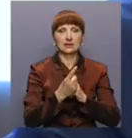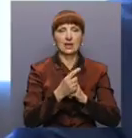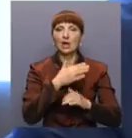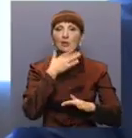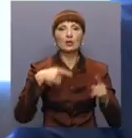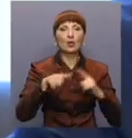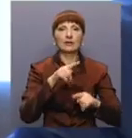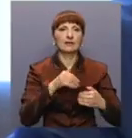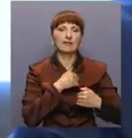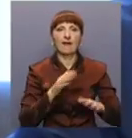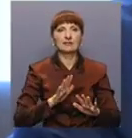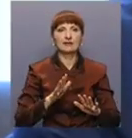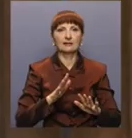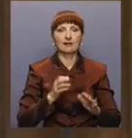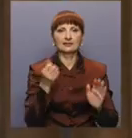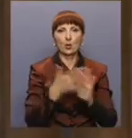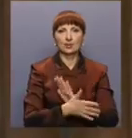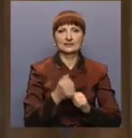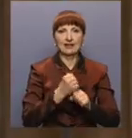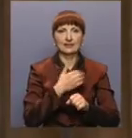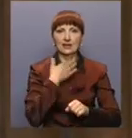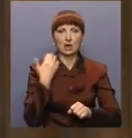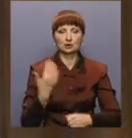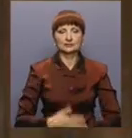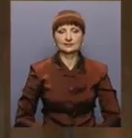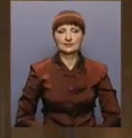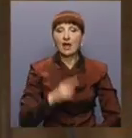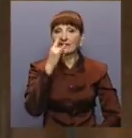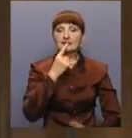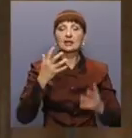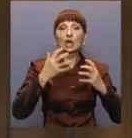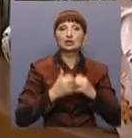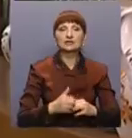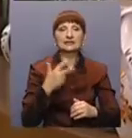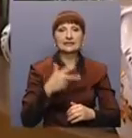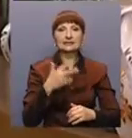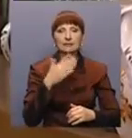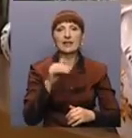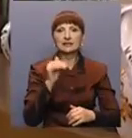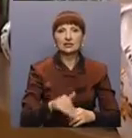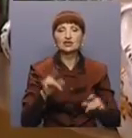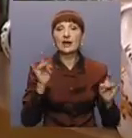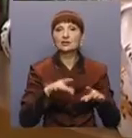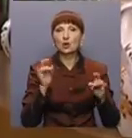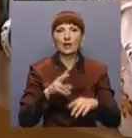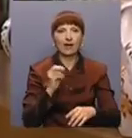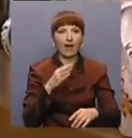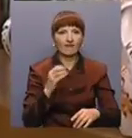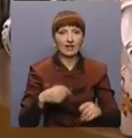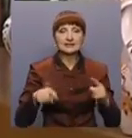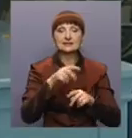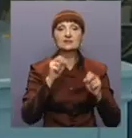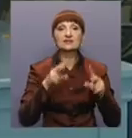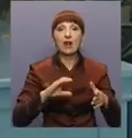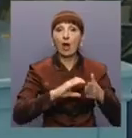многие просто не готовы нести эти расходы. В Казахстане насчитывается 35 тысяч ресторанов и кафе. Из них